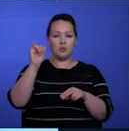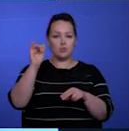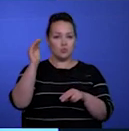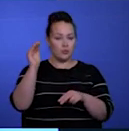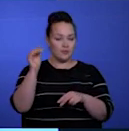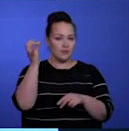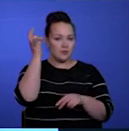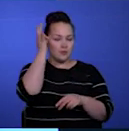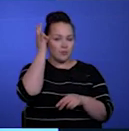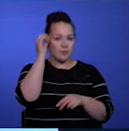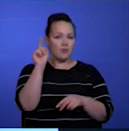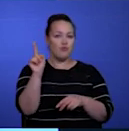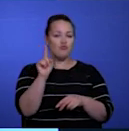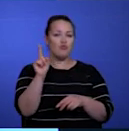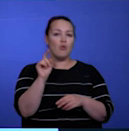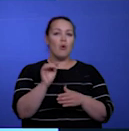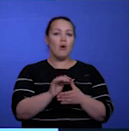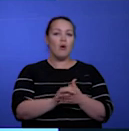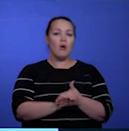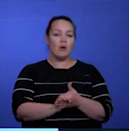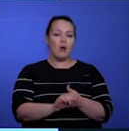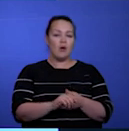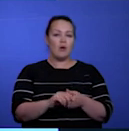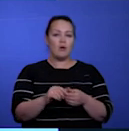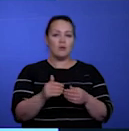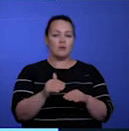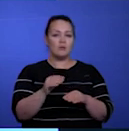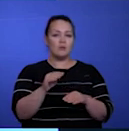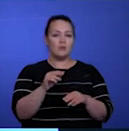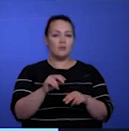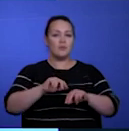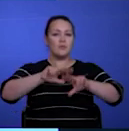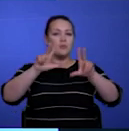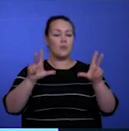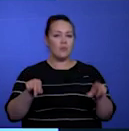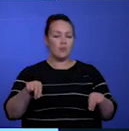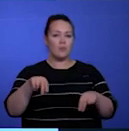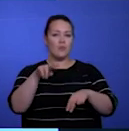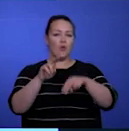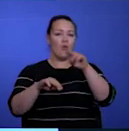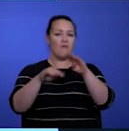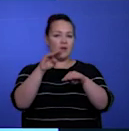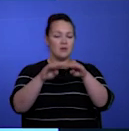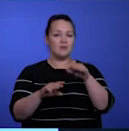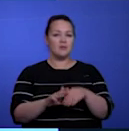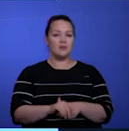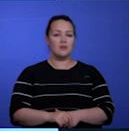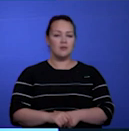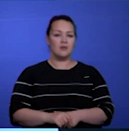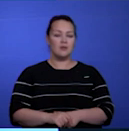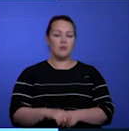напоминает нам о принадлежности к профессии поэтому сегодня еще поговорим потому что